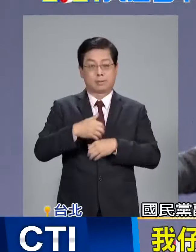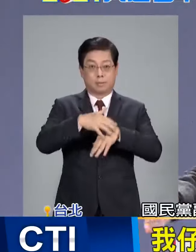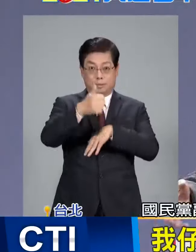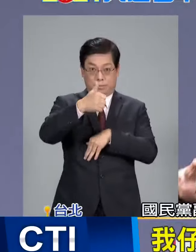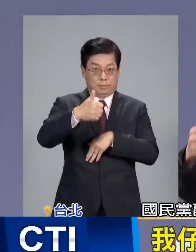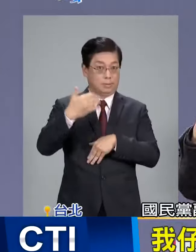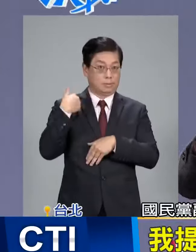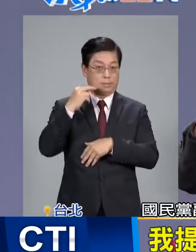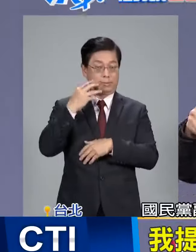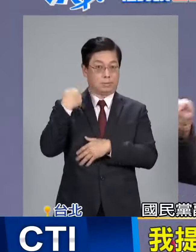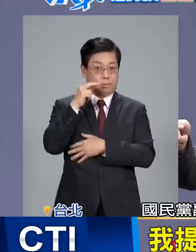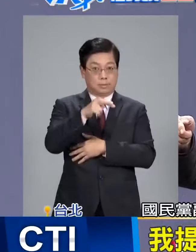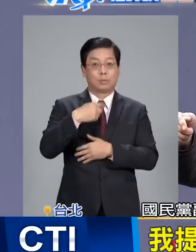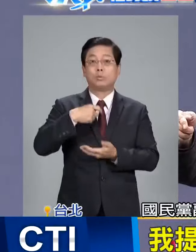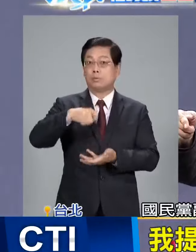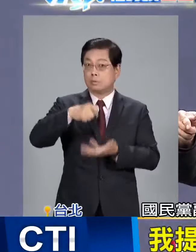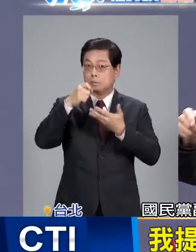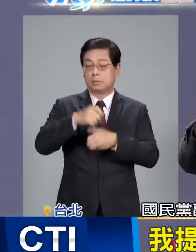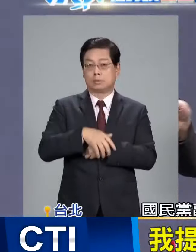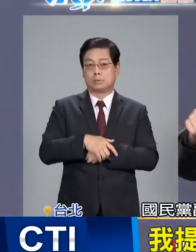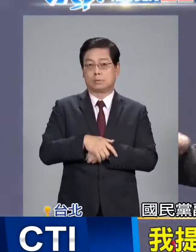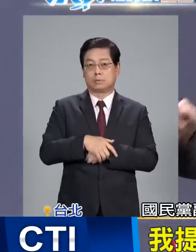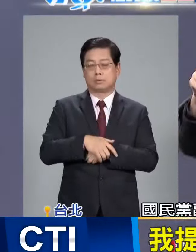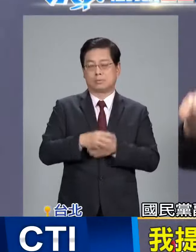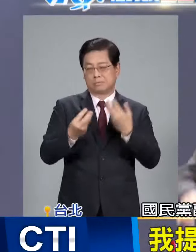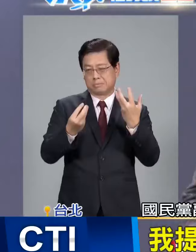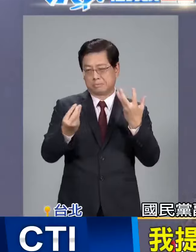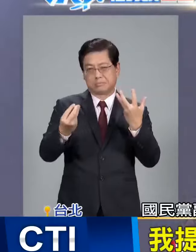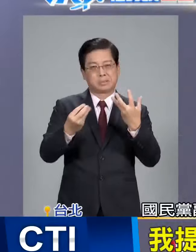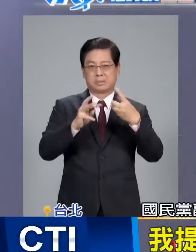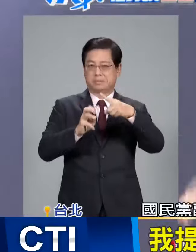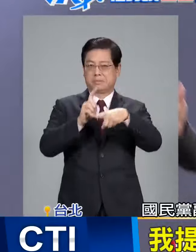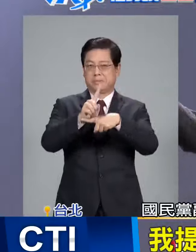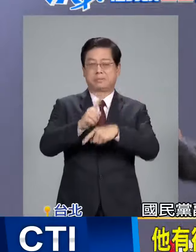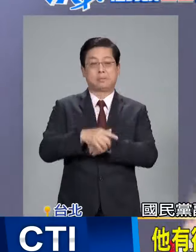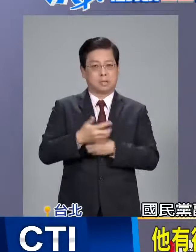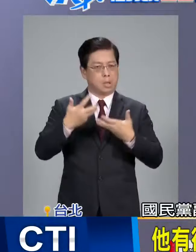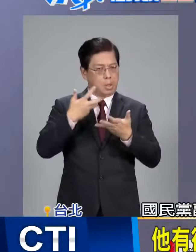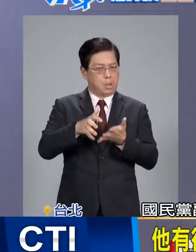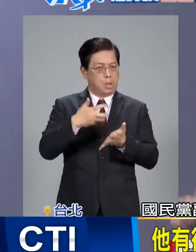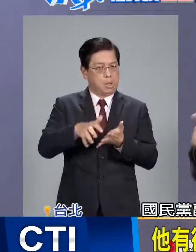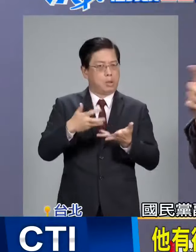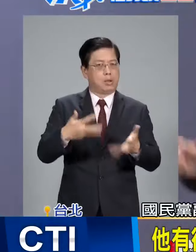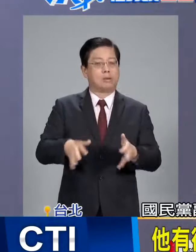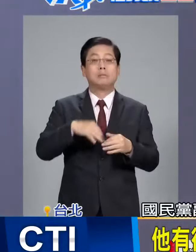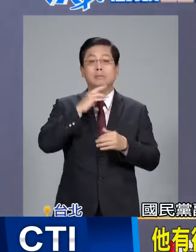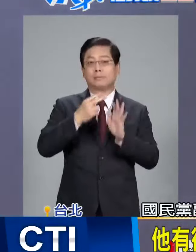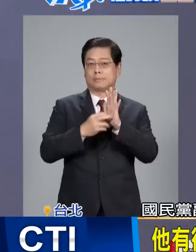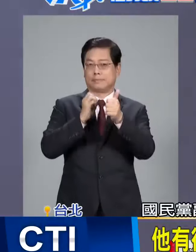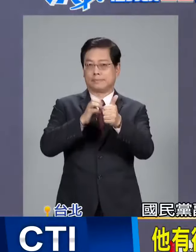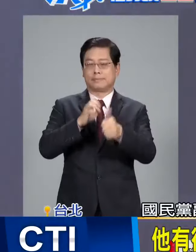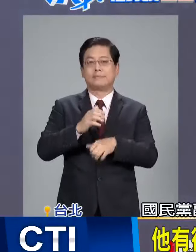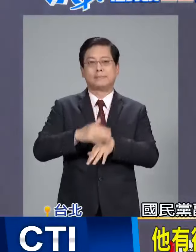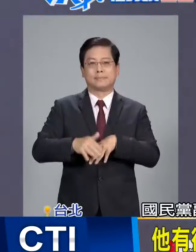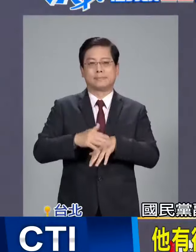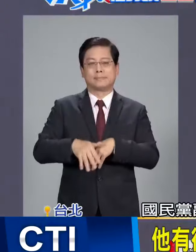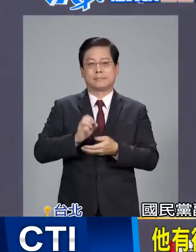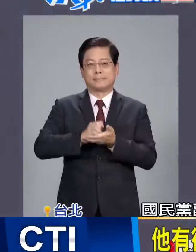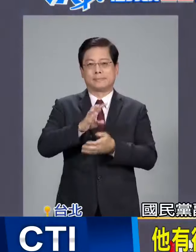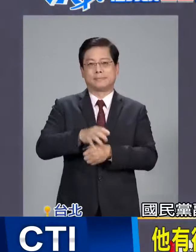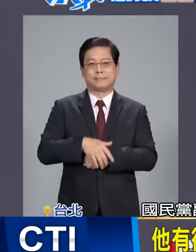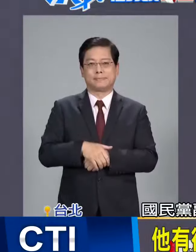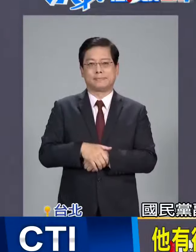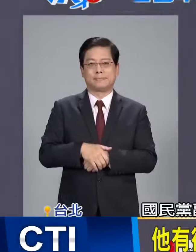见，我提出来的不到他的三十分之一，他有很多政见，等等我给你说，给大家报